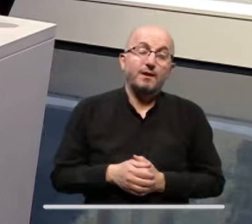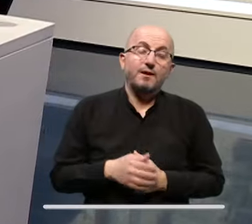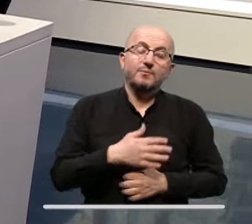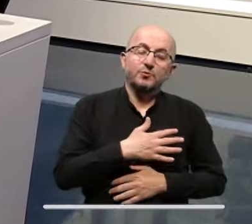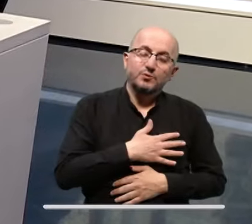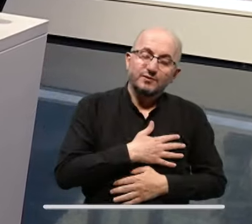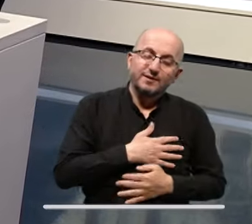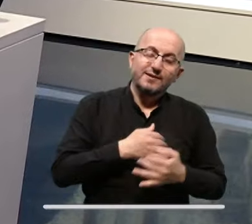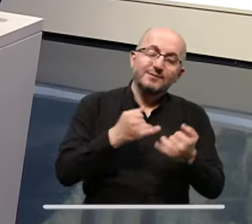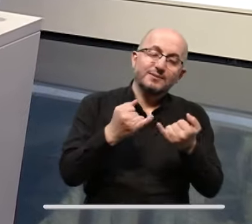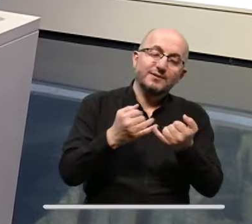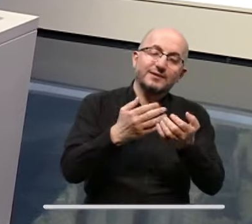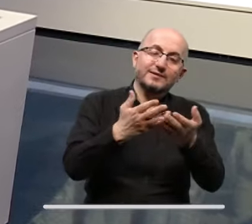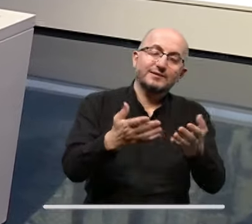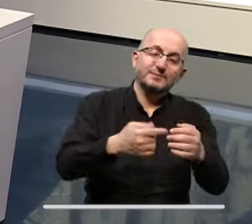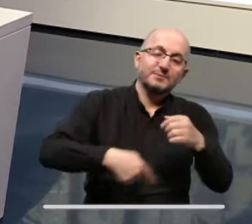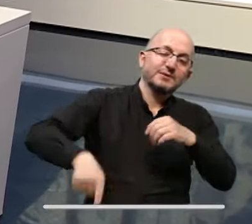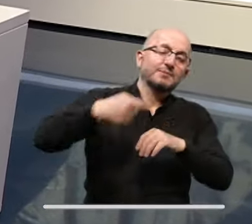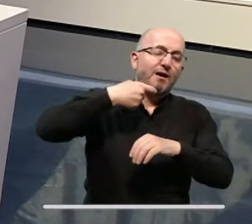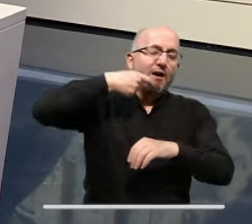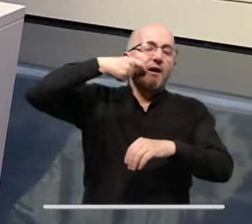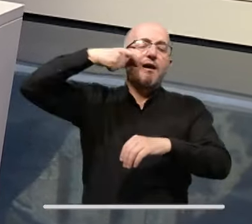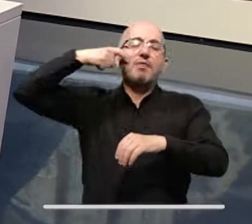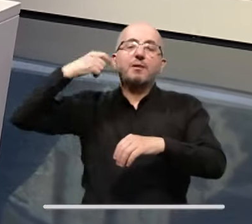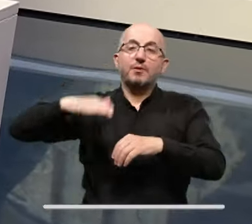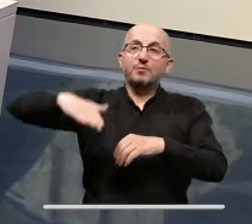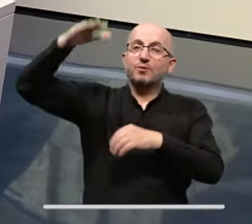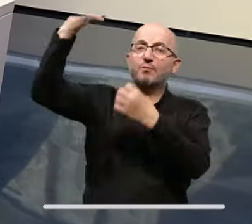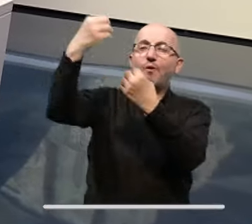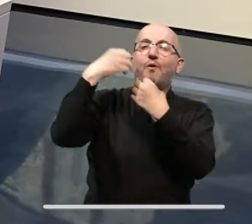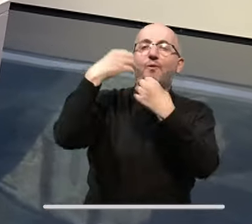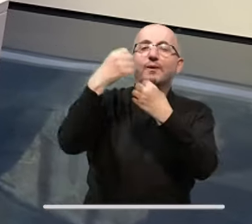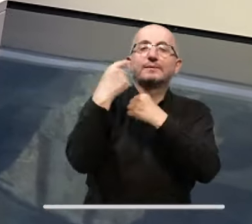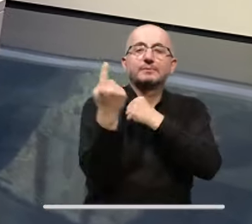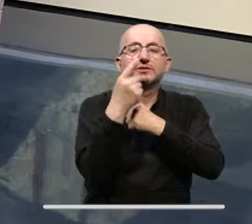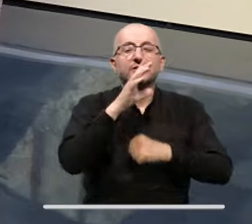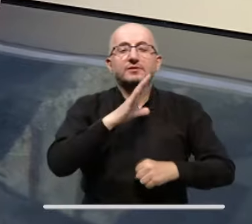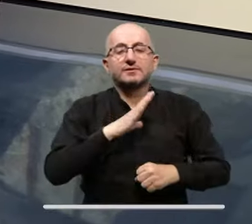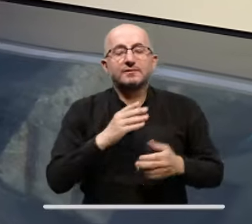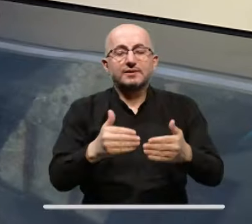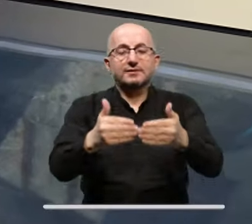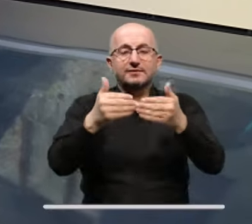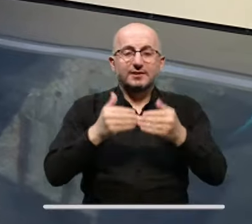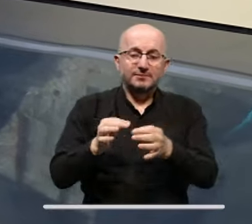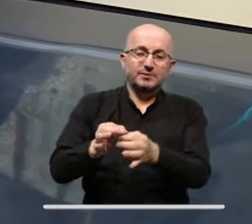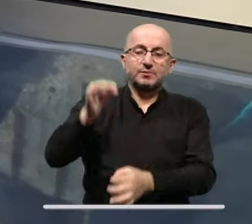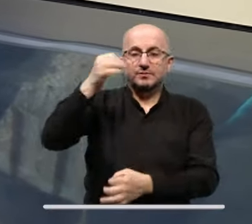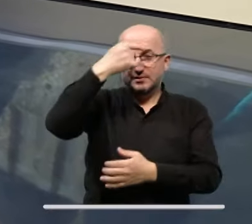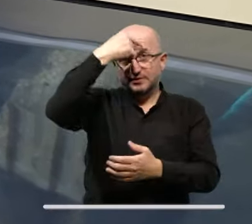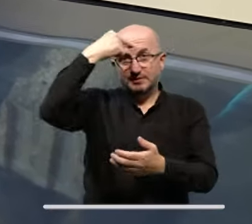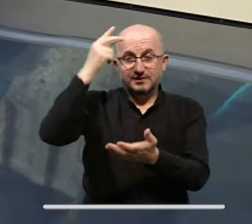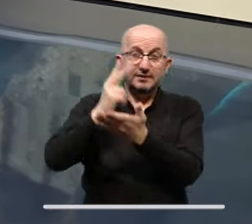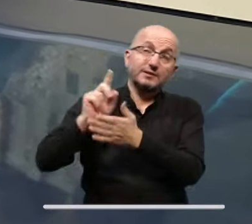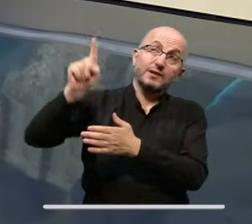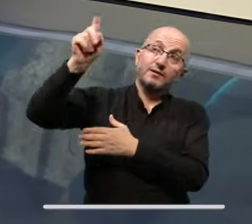Muhterem kardeşim bizim eskiden beri büyüklerimizin öğrettiği bir şey vardır Tedbir kuldan takdir Allah'tandır